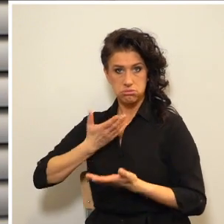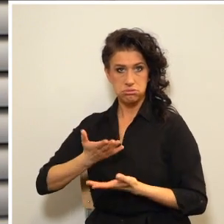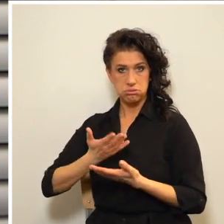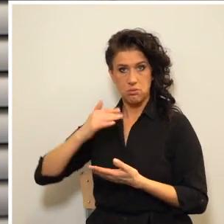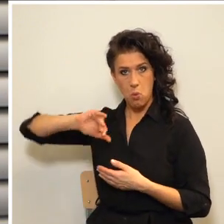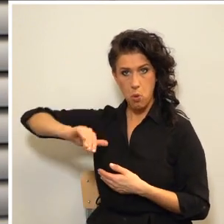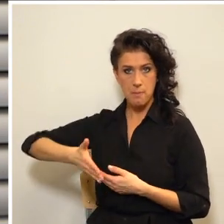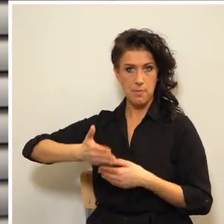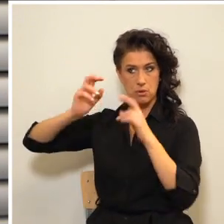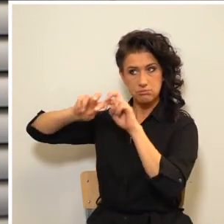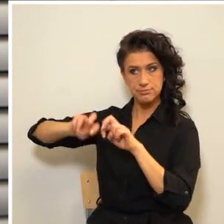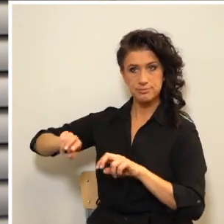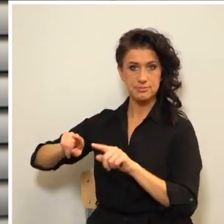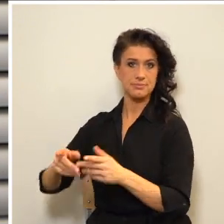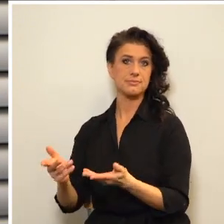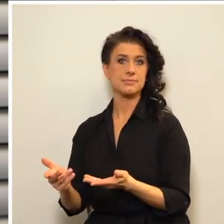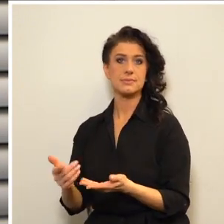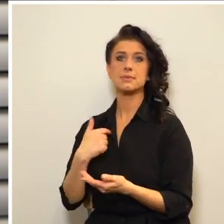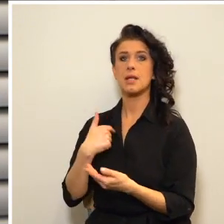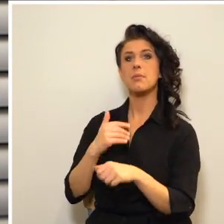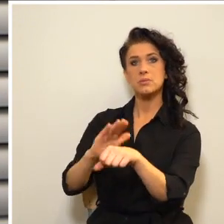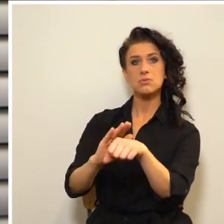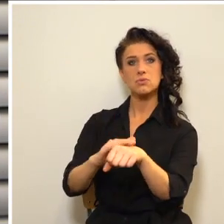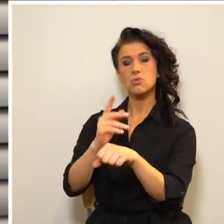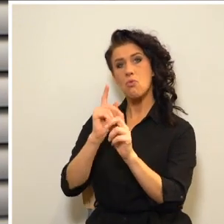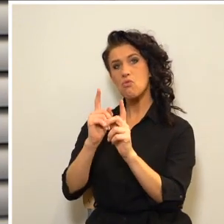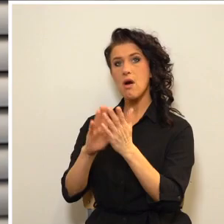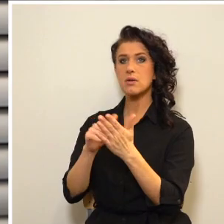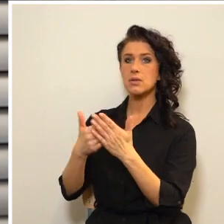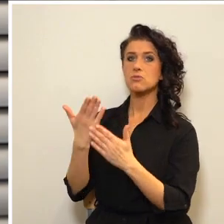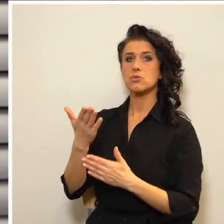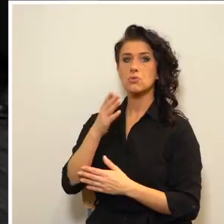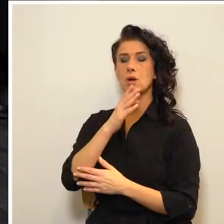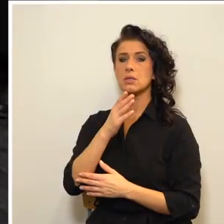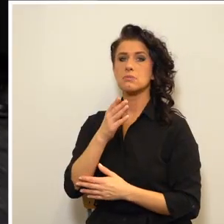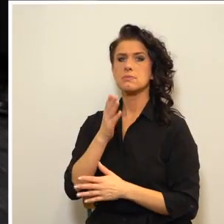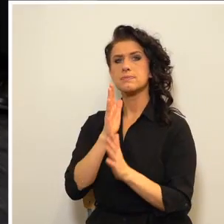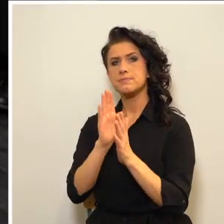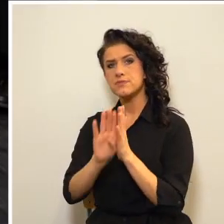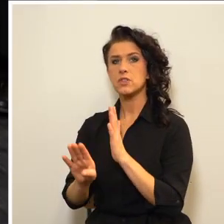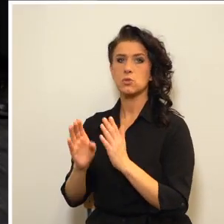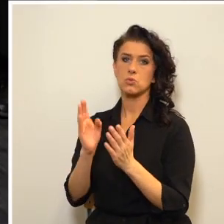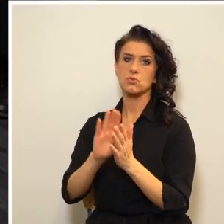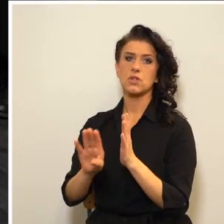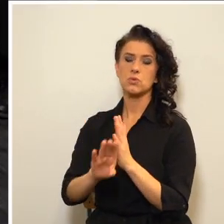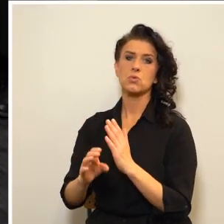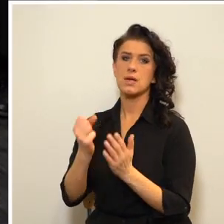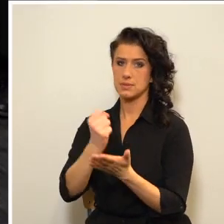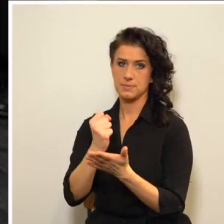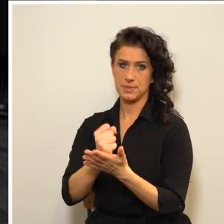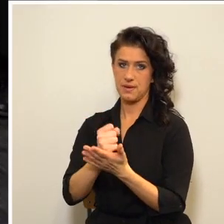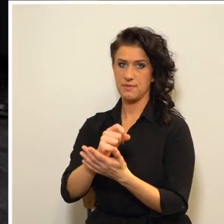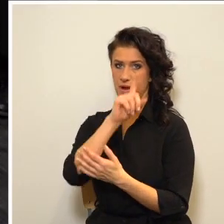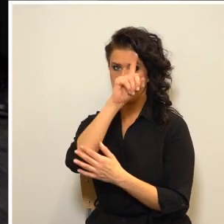z tym chcę zwrócić uwagę że że jeżeli weźmiemy pod uwagę tak zwany czynnik ludzki prawda medycyna to jest nie tylko